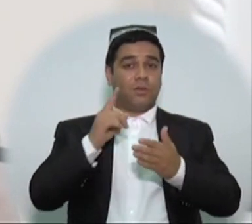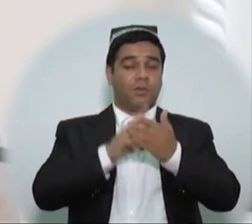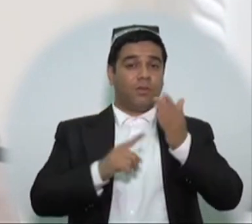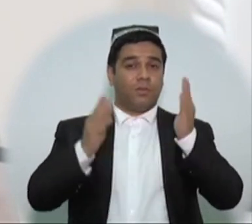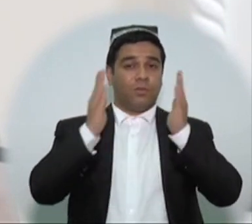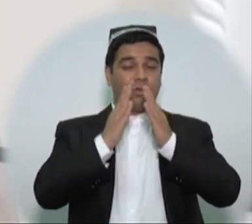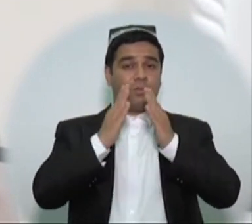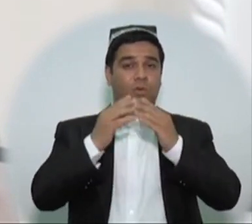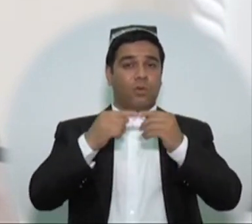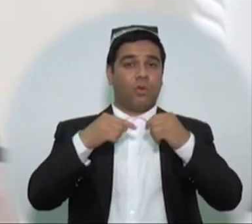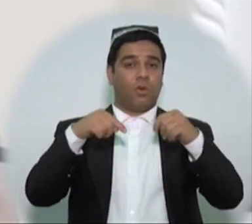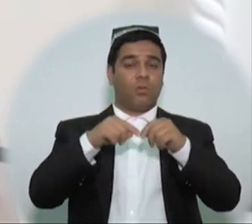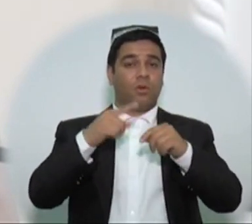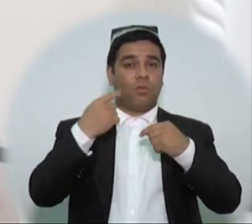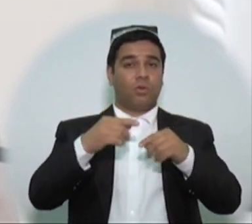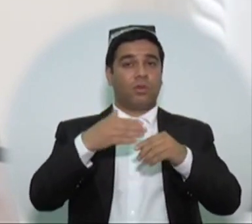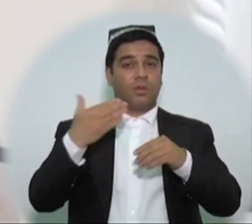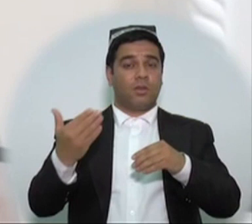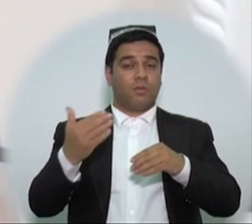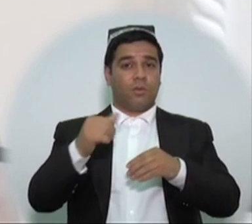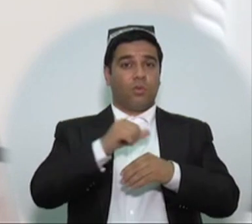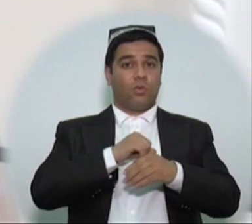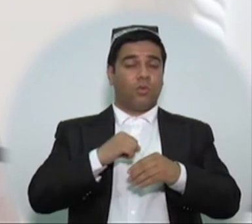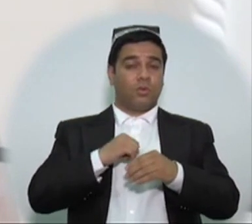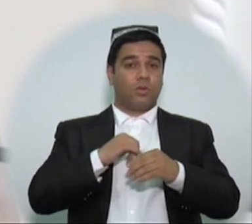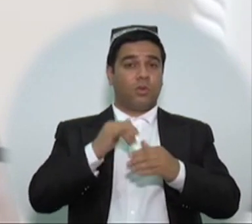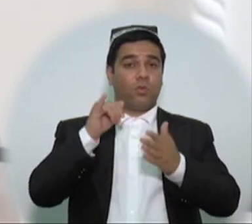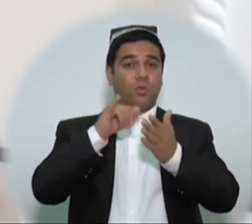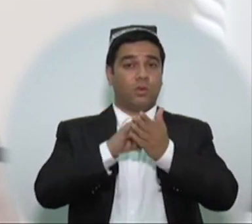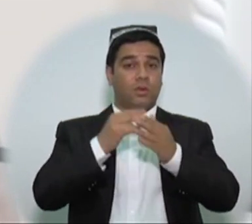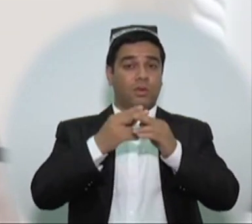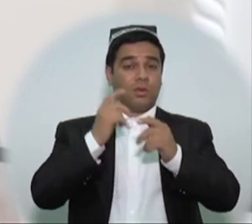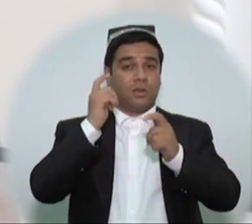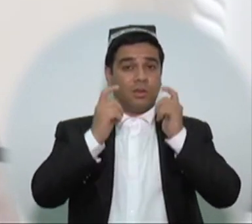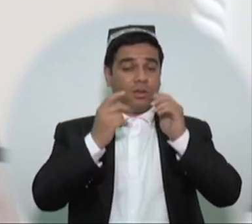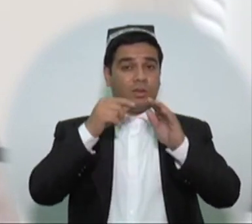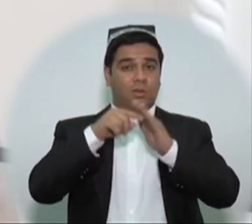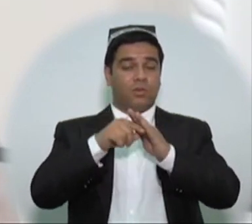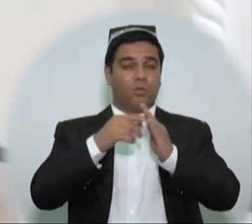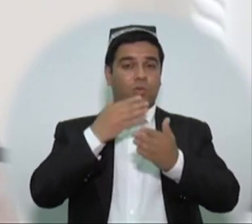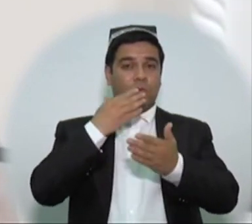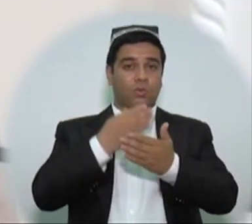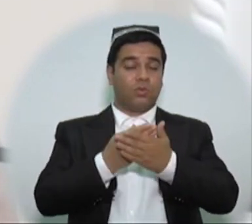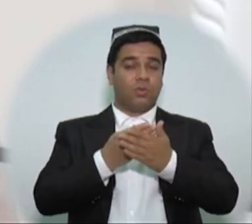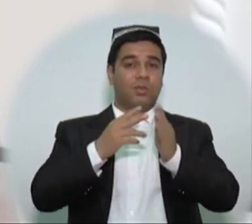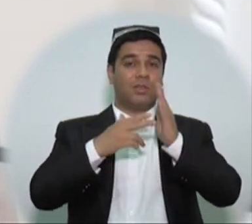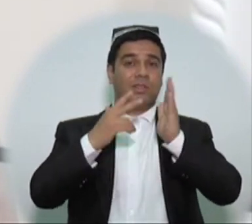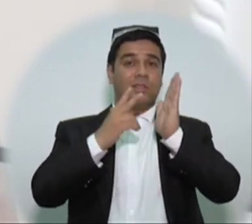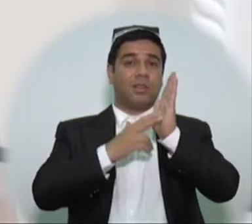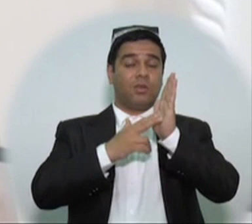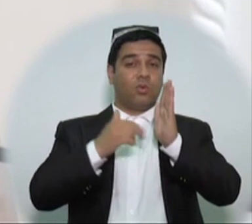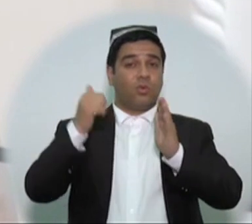Musulmonlardan olamni boshqa tarafi o'zini universitetini 1000 yillik to'yini qilmoqchi bo'lsa, yana 800